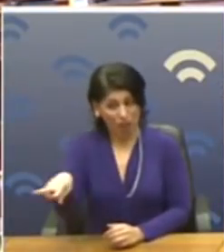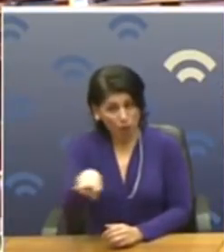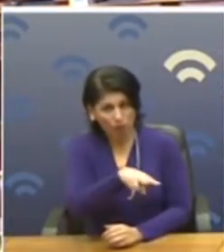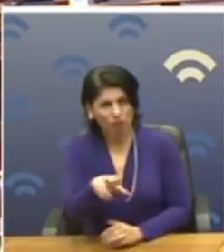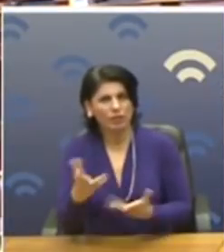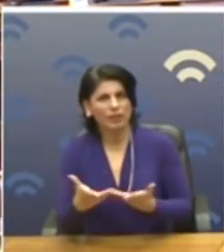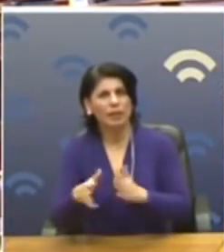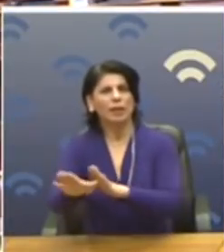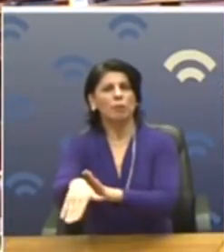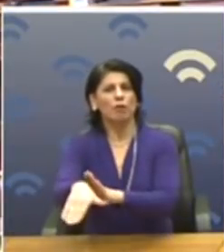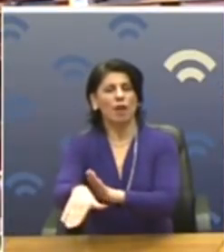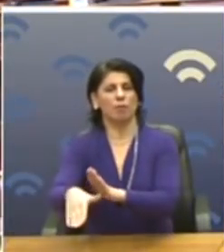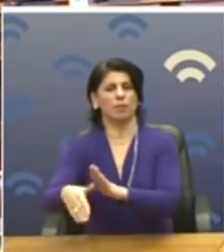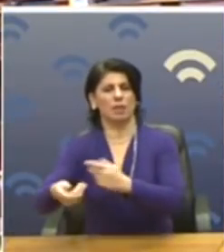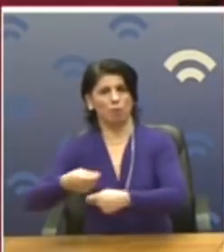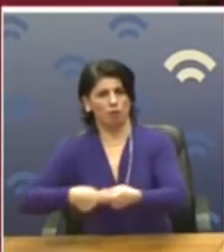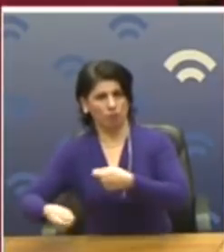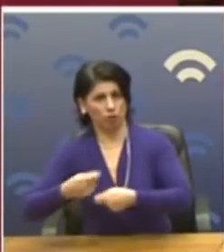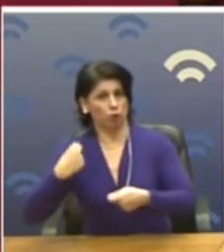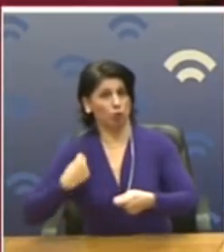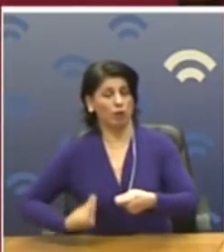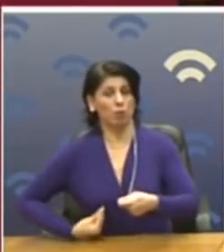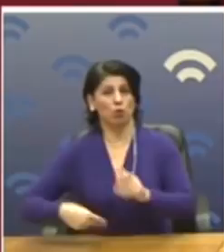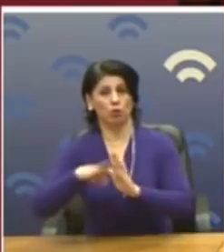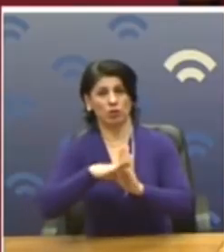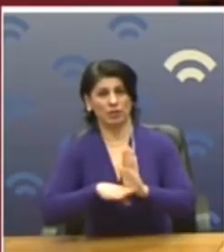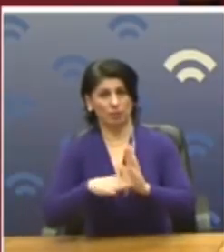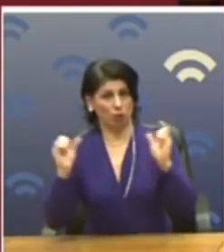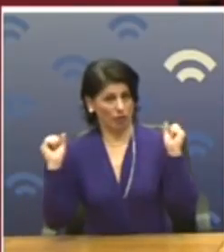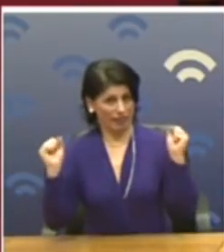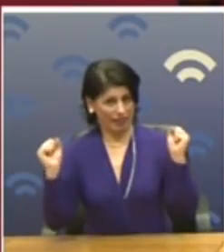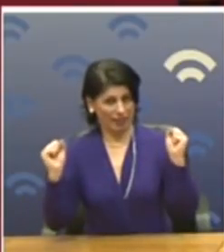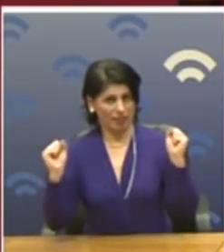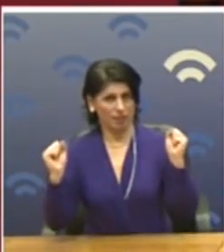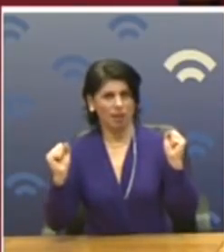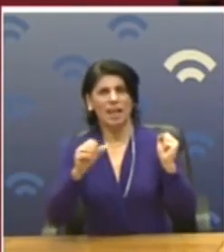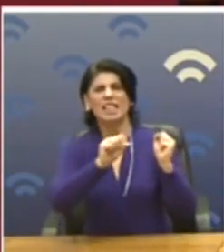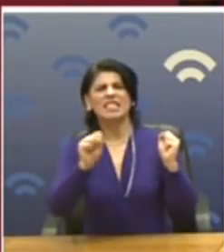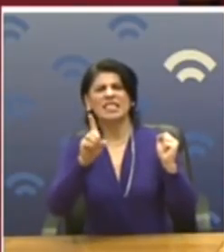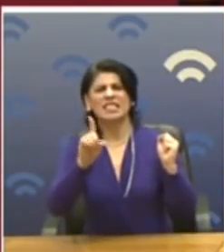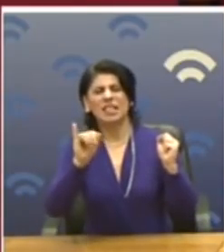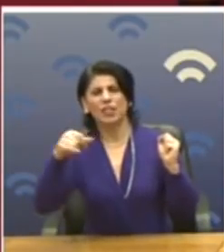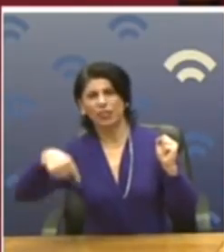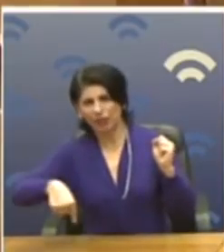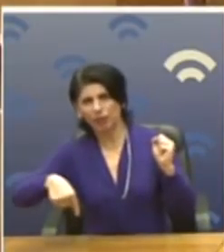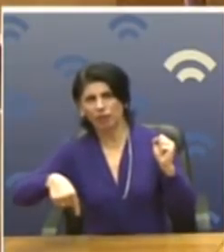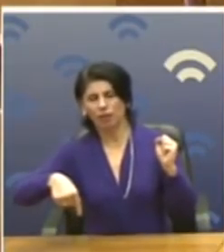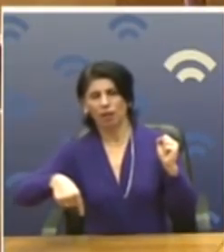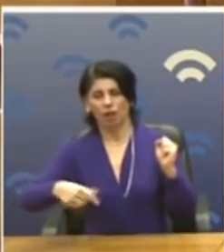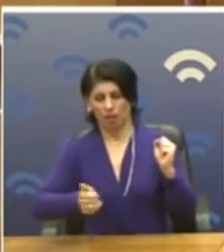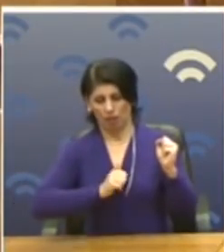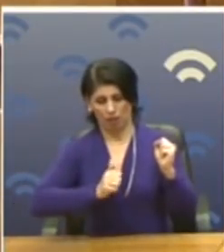υποβάθμιση, η εμπορευματοποίηση του δημόσιου συστήματος υγείας με τα ΣΔΙΤ να οργιάζουν, τον ιδιωτικό τομέα